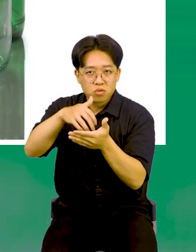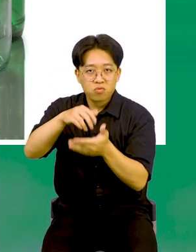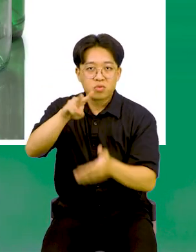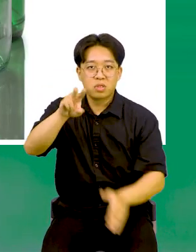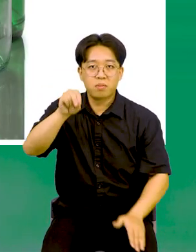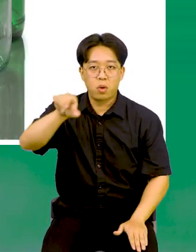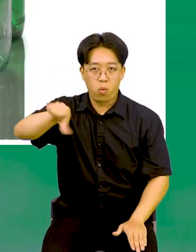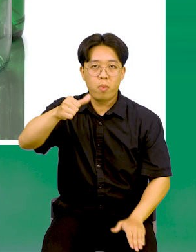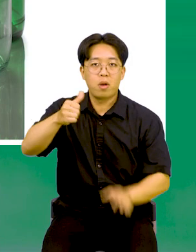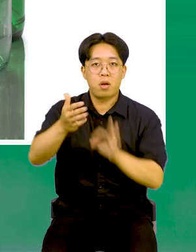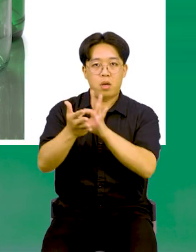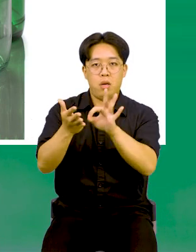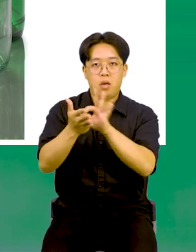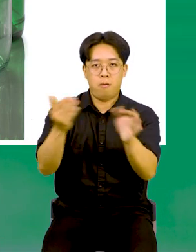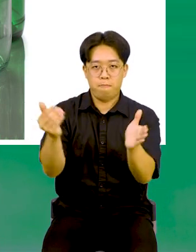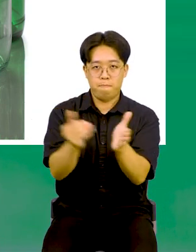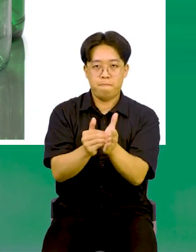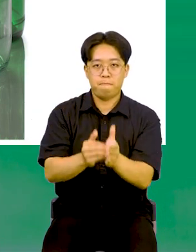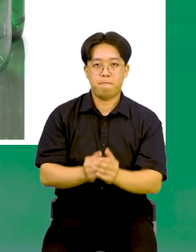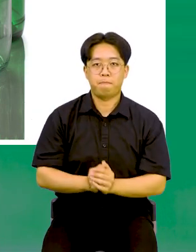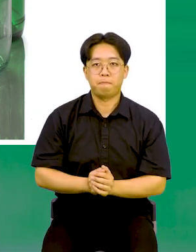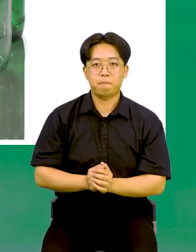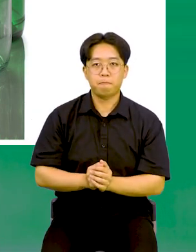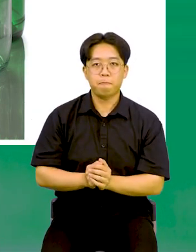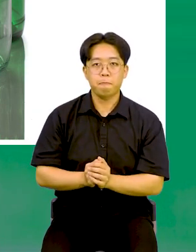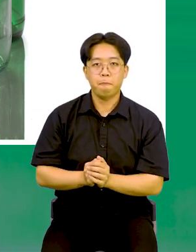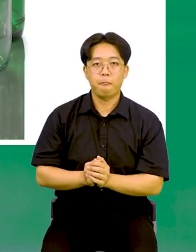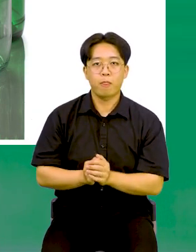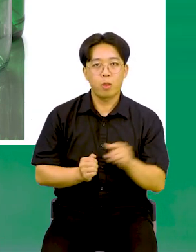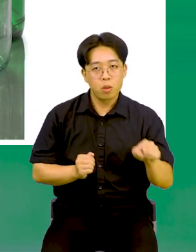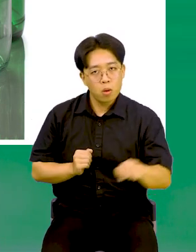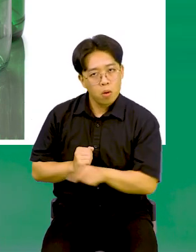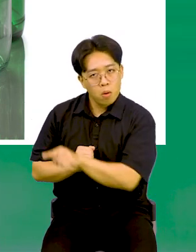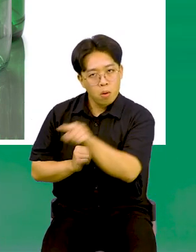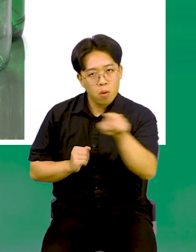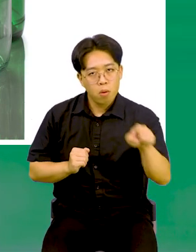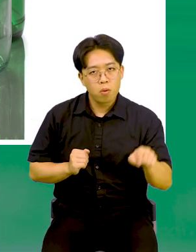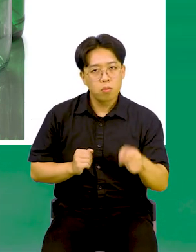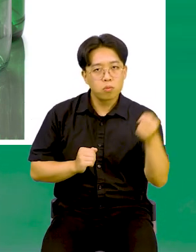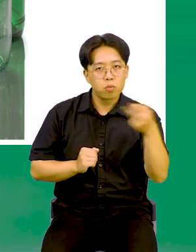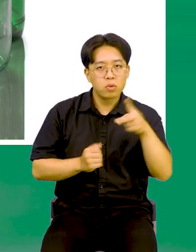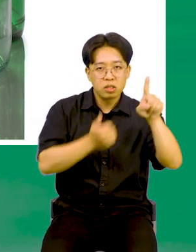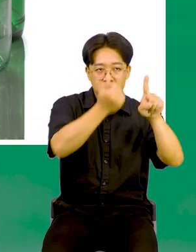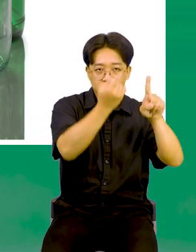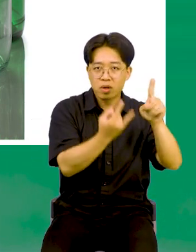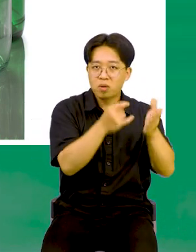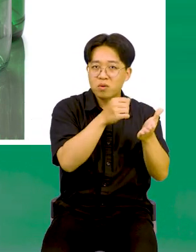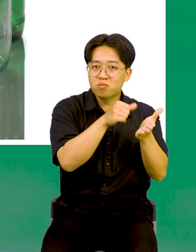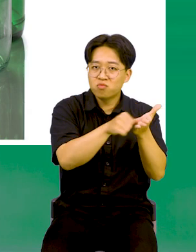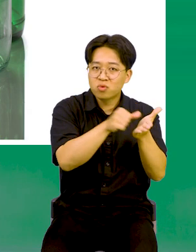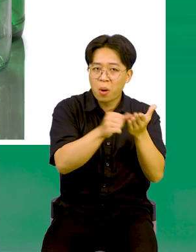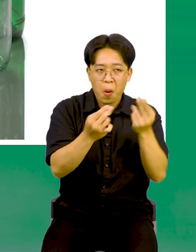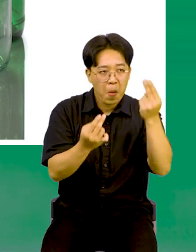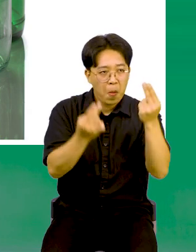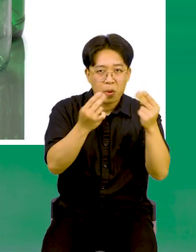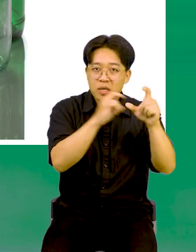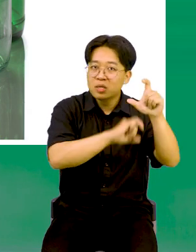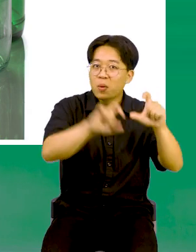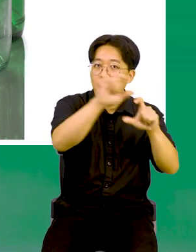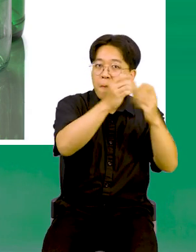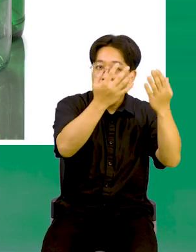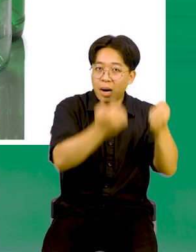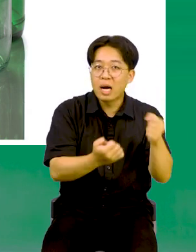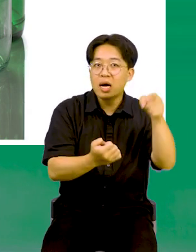500여 세트를 사용했습니다. 이 다회용 컵과 다회용기의 숫자에 몇 배나 되는 일회용품을 안 썼다는